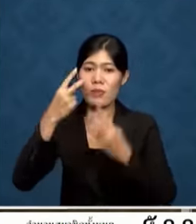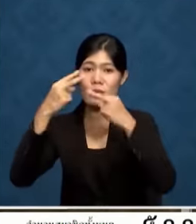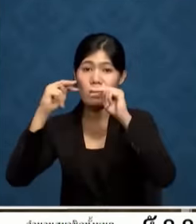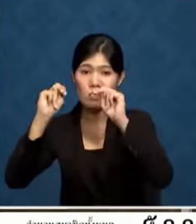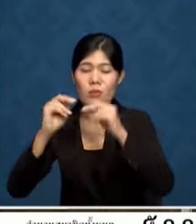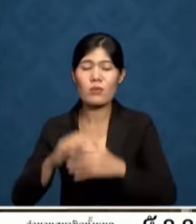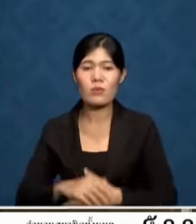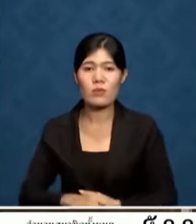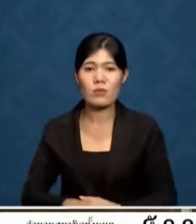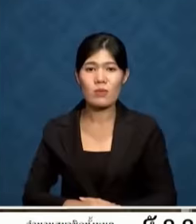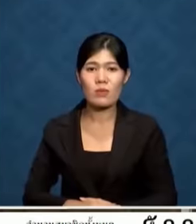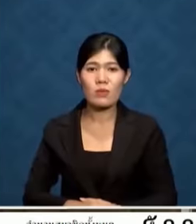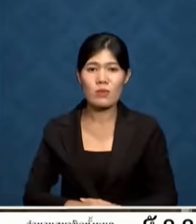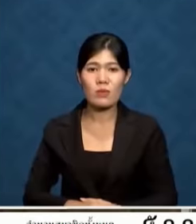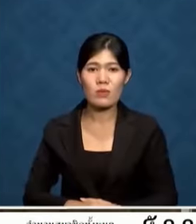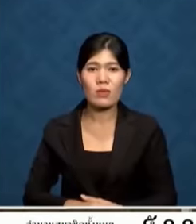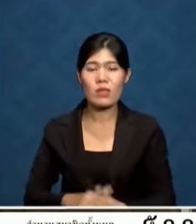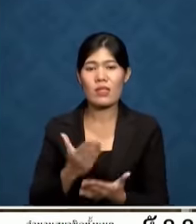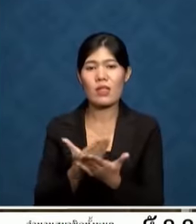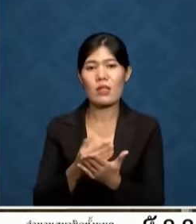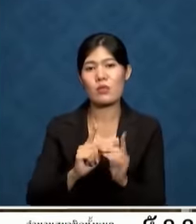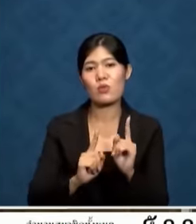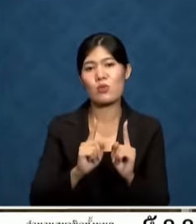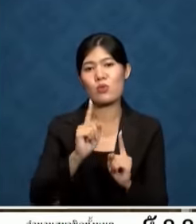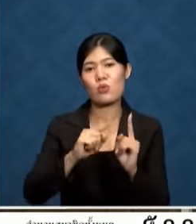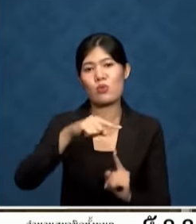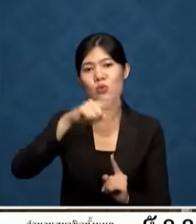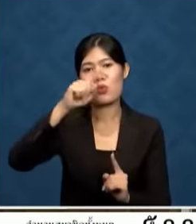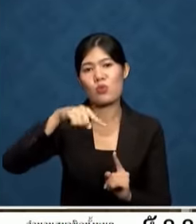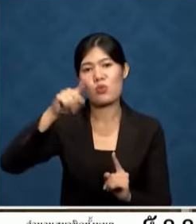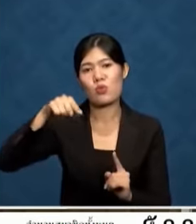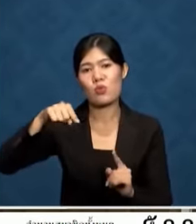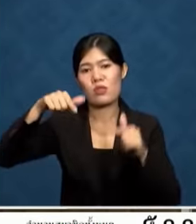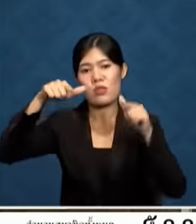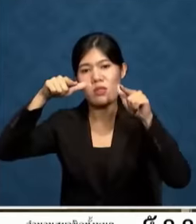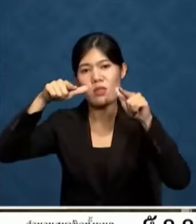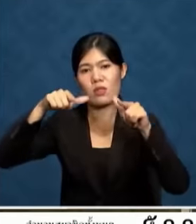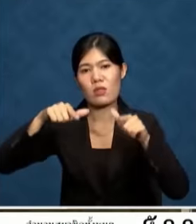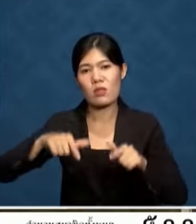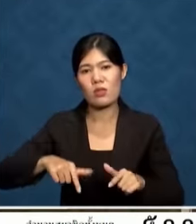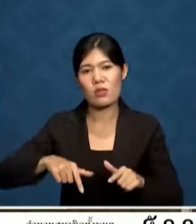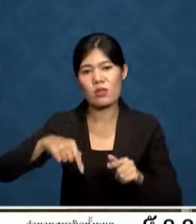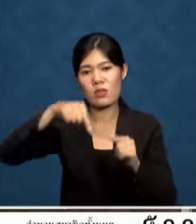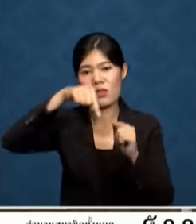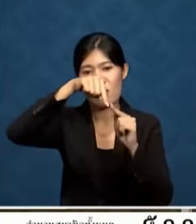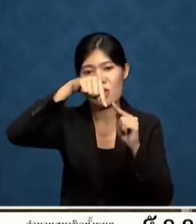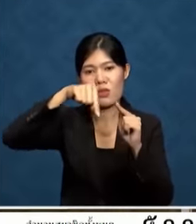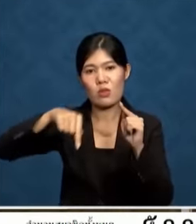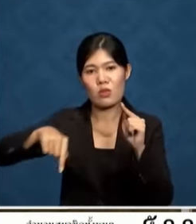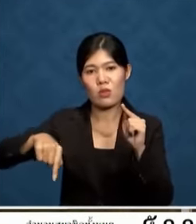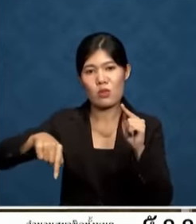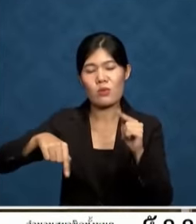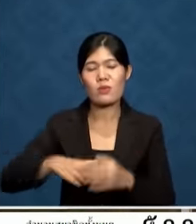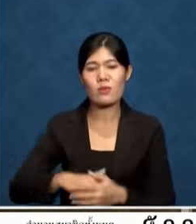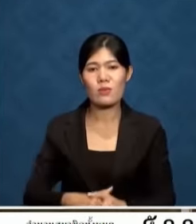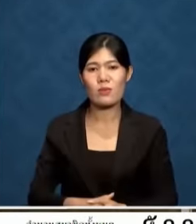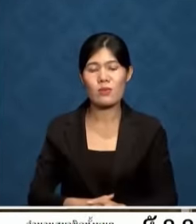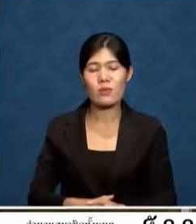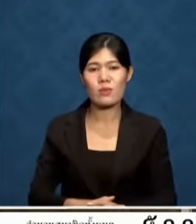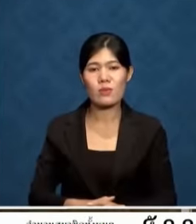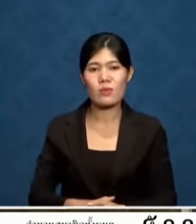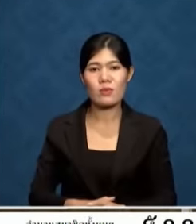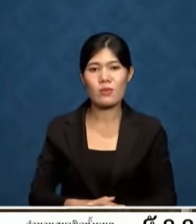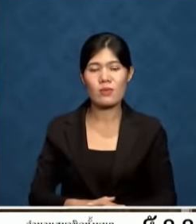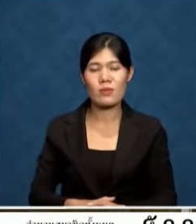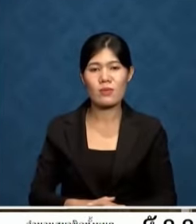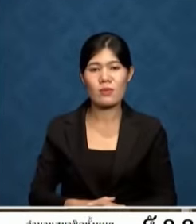รัฐมนตรีเรื่องหุ้นตกตลาดหลักทรัพย์ดิ่งเหวนักข่าวถามว่า